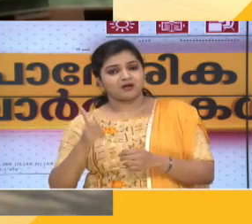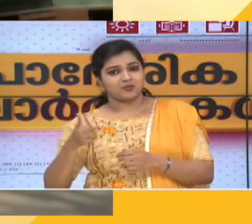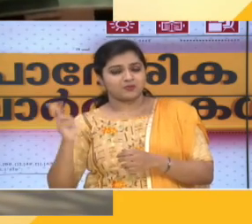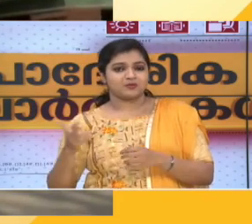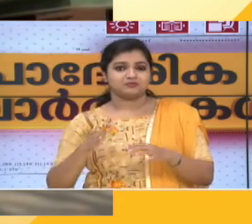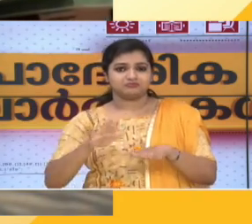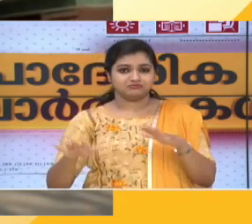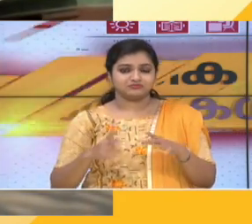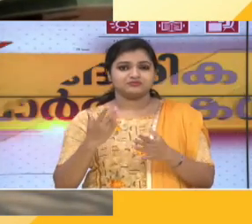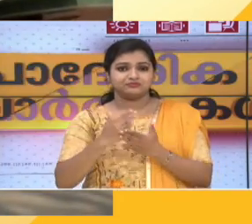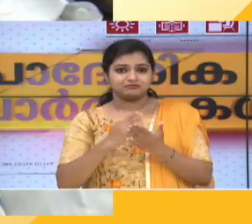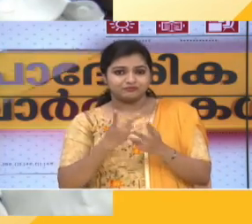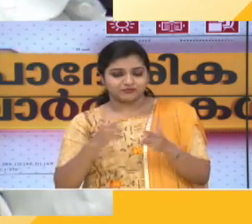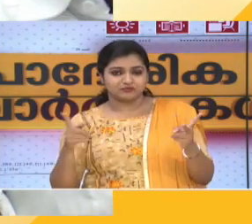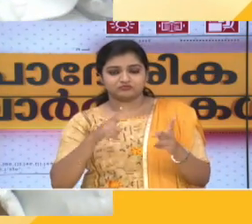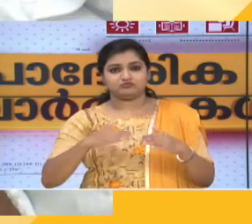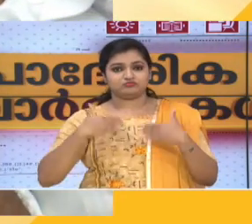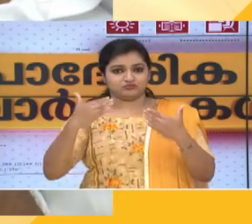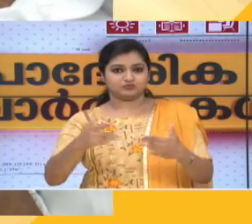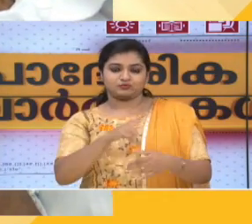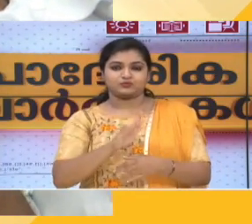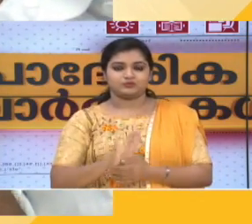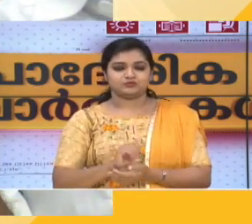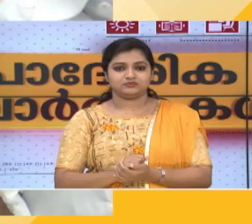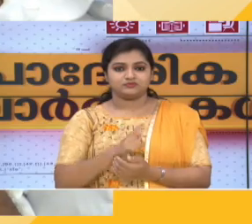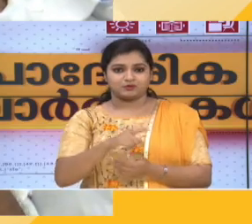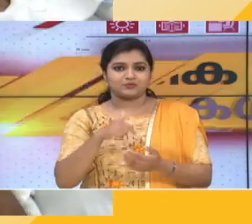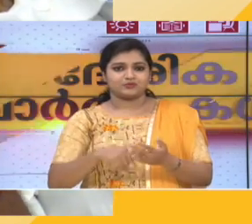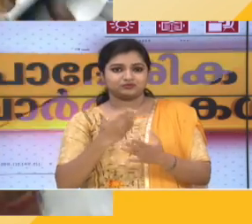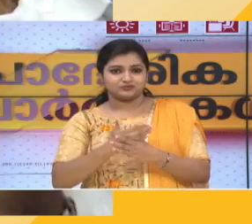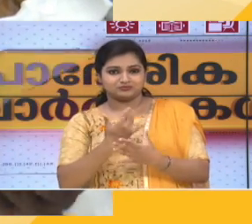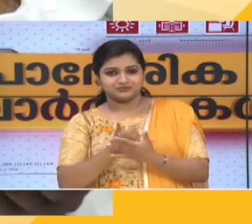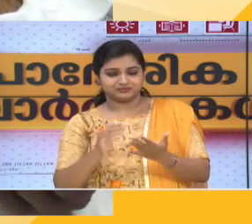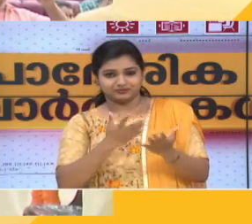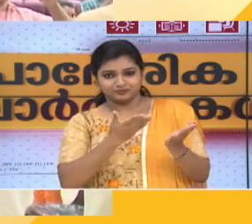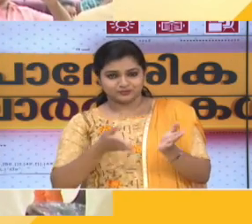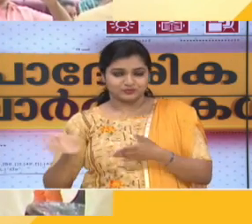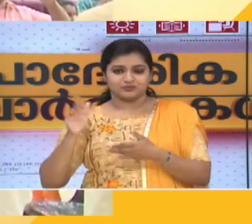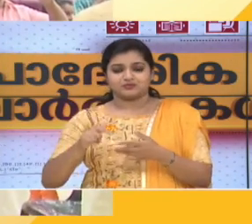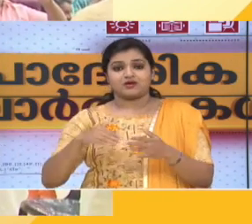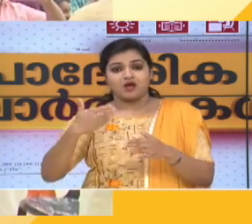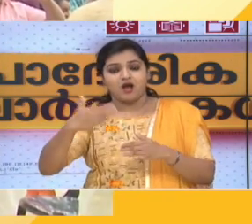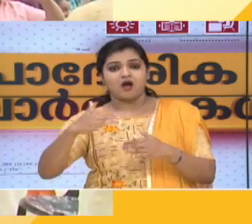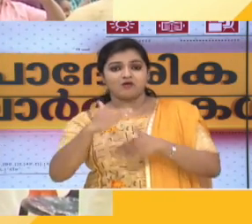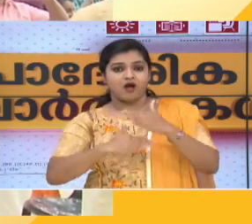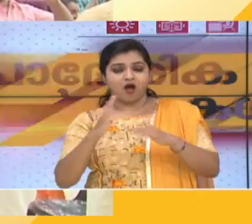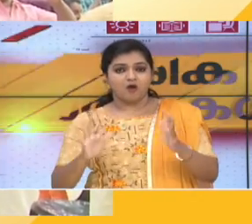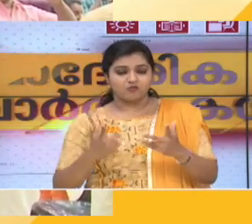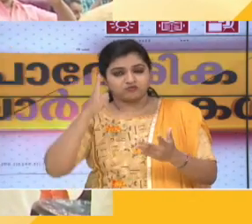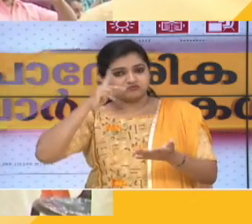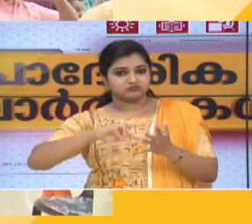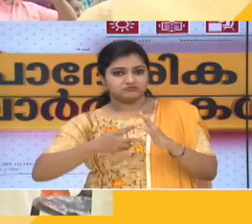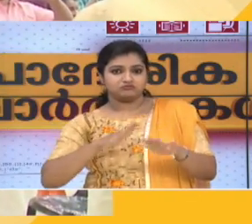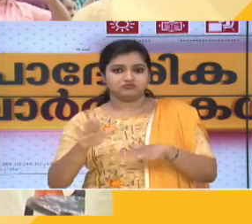സംഘടിപ്പിക്കുന്നതിലും രാജേന്ദ്രബാബു മുന്നിലായിരുന്നു. പടിയുറങ്ങുമ്പോഴും തുടർന്നുള്ള നഗരത്തിന്റെ വികസനത്തെക്കുറിച്ച് വ്യക്തമായ കാഴ്ചപ്പാടുണ്ട് രാജേന്ദ്രബാബുവിന്.